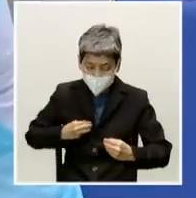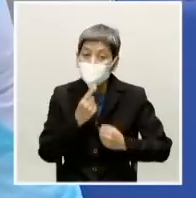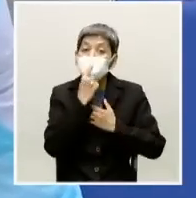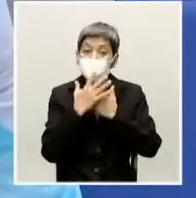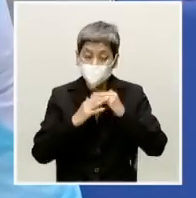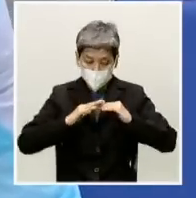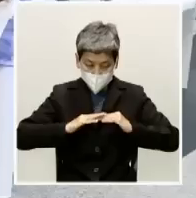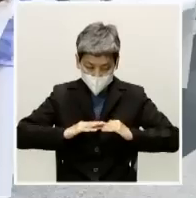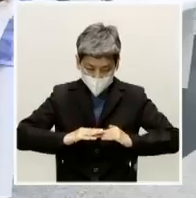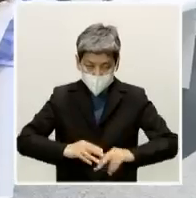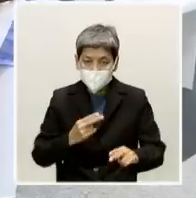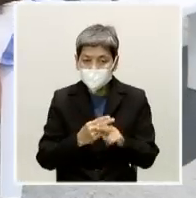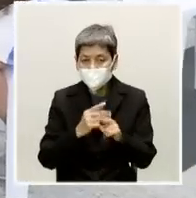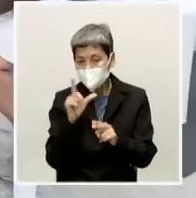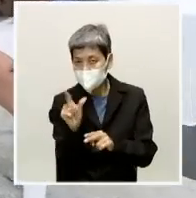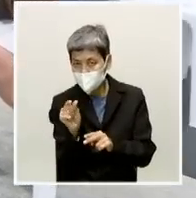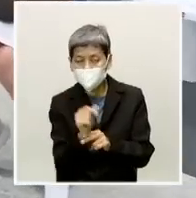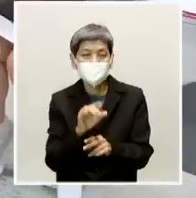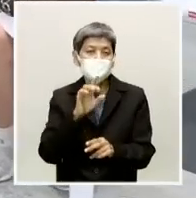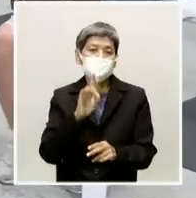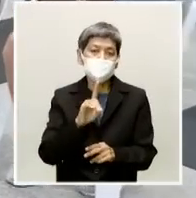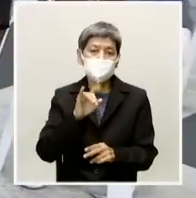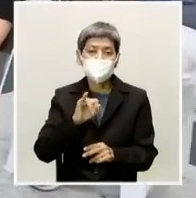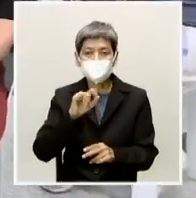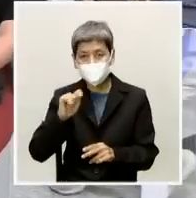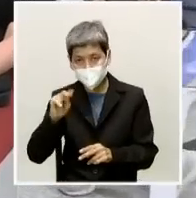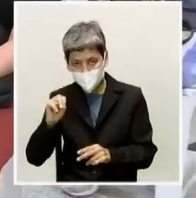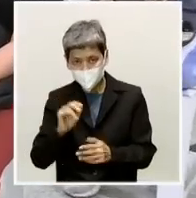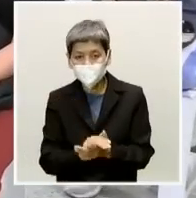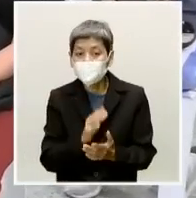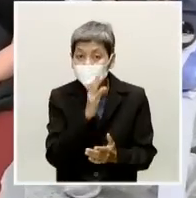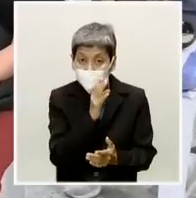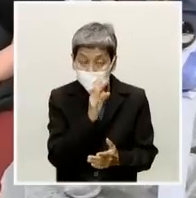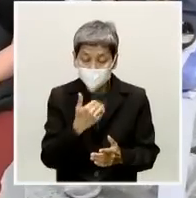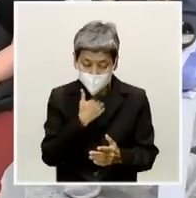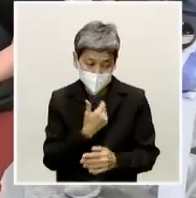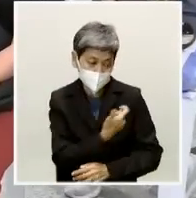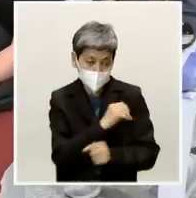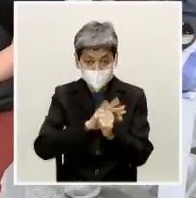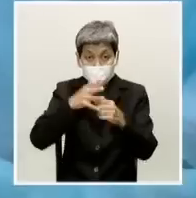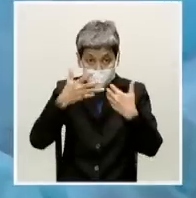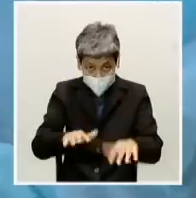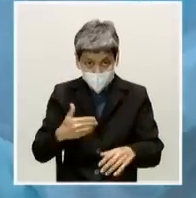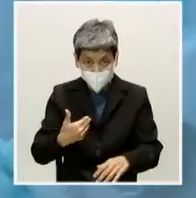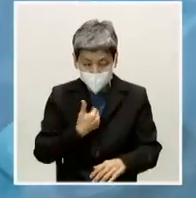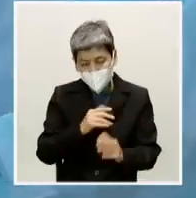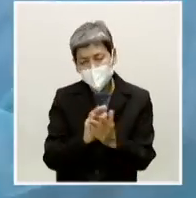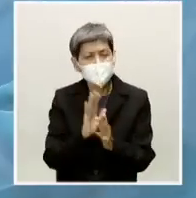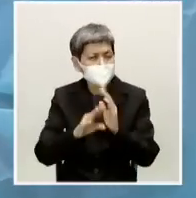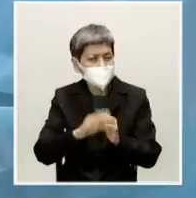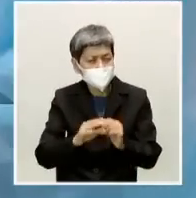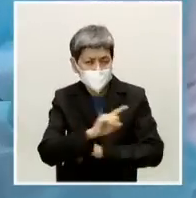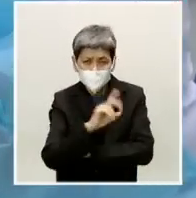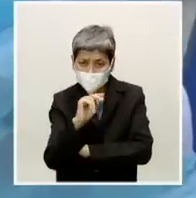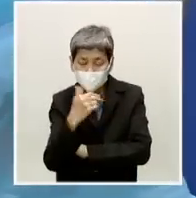วะ VITT ครับนายอนุทินกล่าวว่าหากผู้ที่ได้รับวัคซีนโควิด-19 ไปแล้วประมาณ